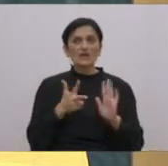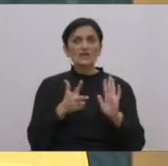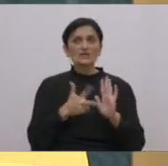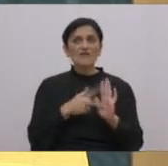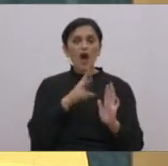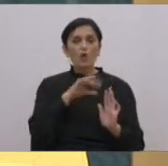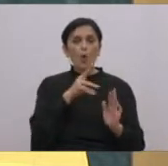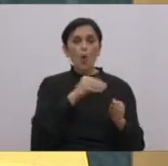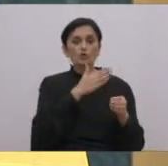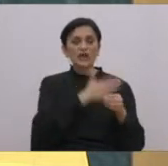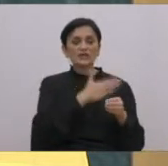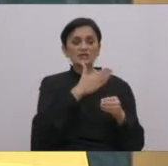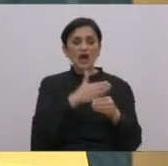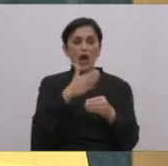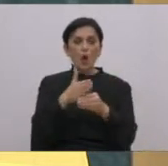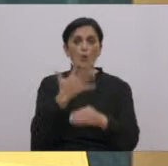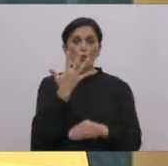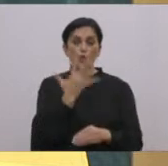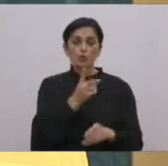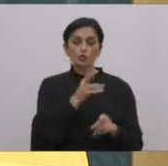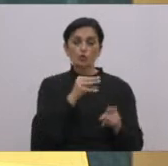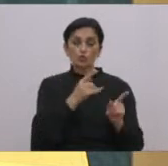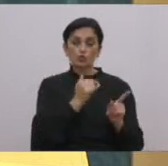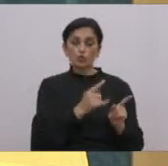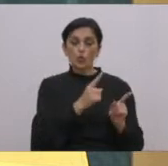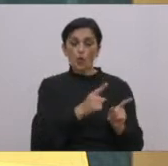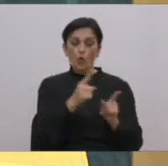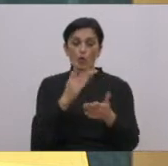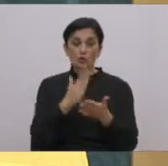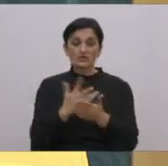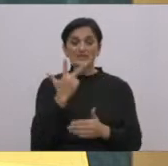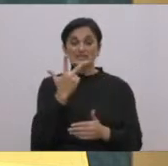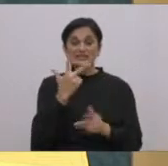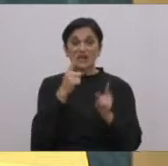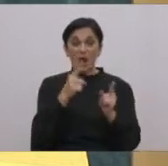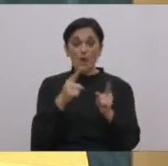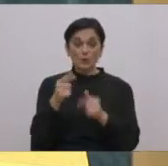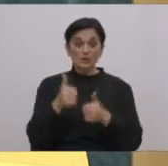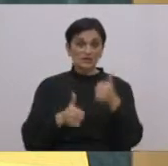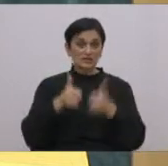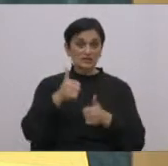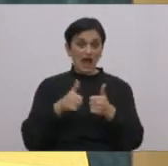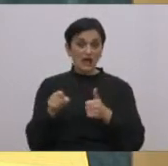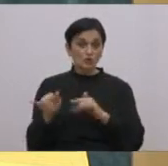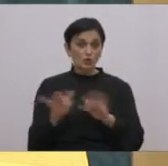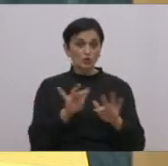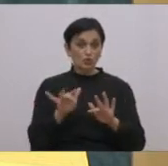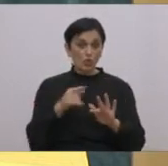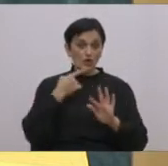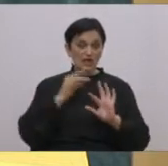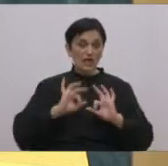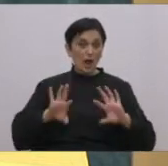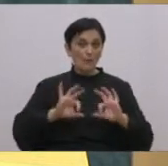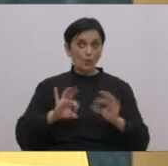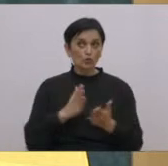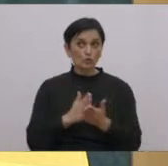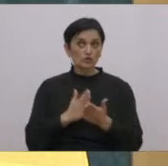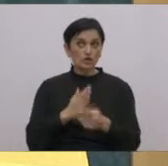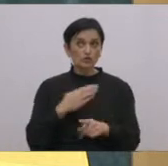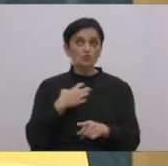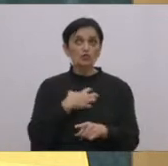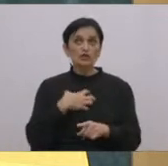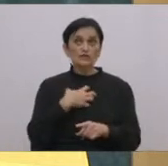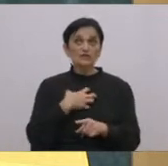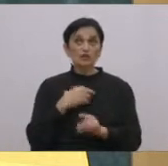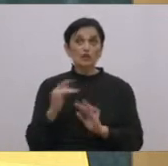არის დაყოფილი, სამუშაოები 5 ლოტზე მიმდინარეობს ამჟამად, ხოლო 3 ლოტი სატენდერო პროცედურებზე არის გამოცხადებული არის და მნიშვნელოვანია